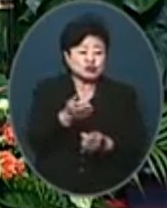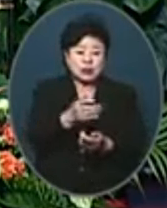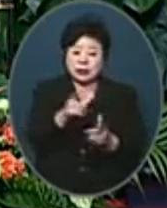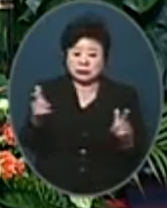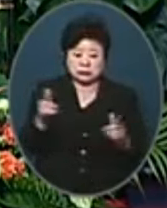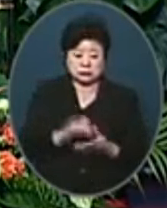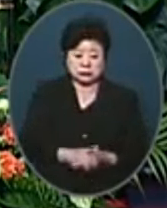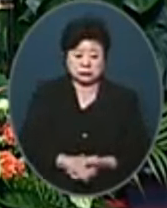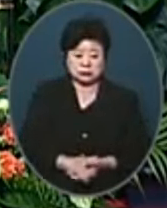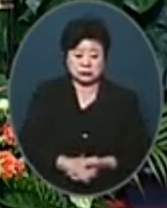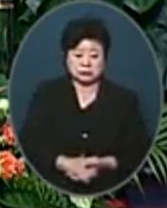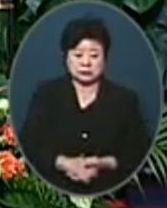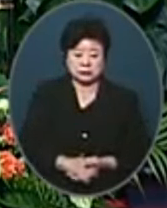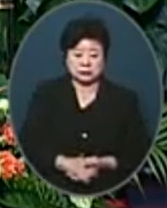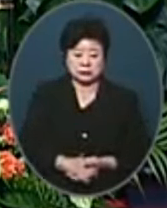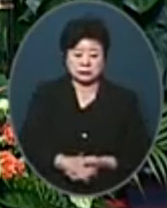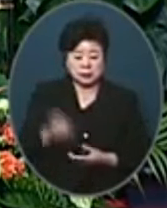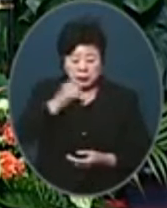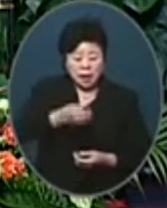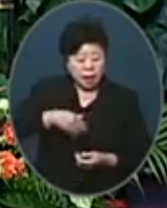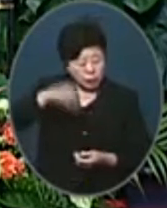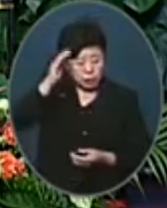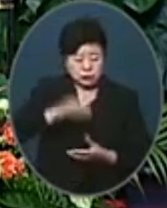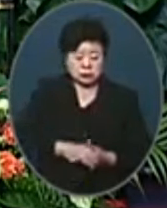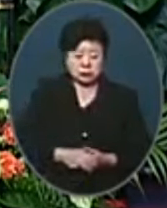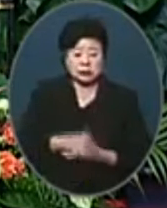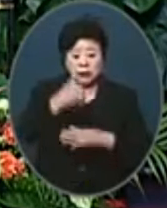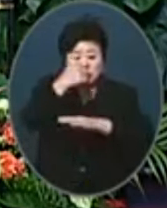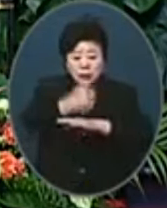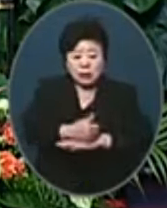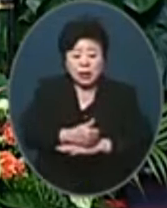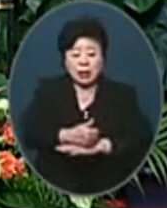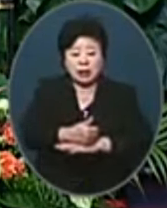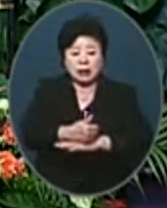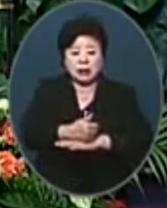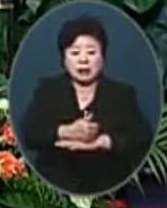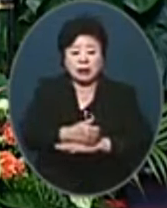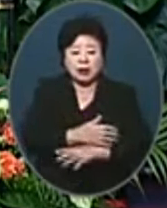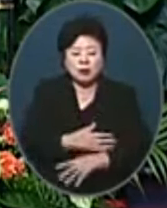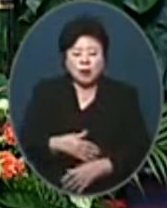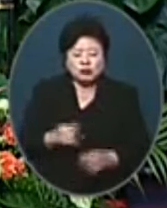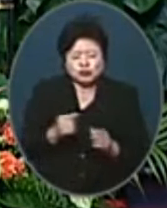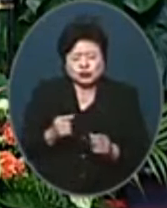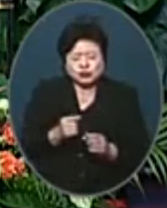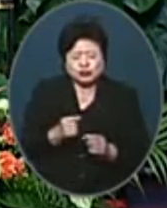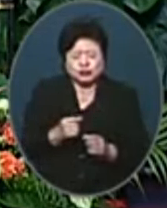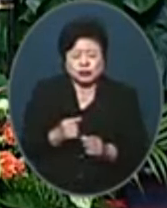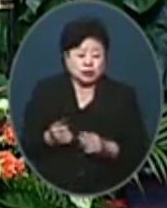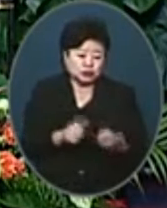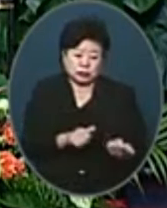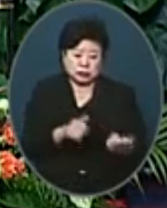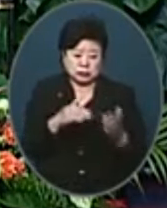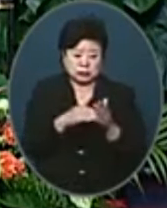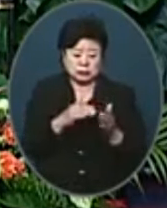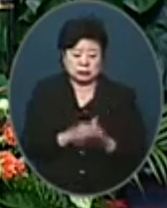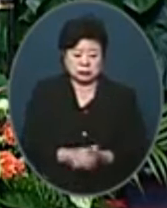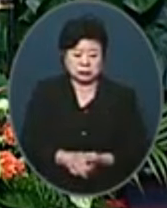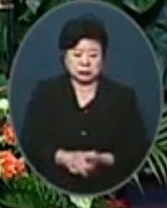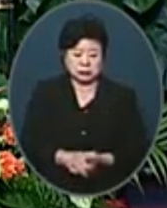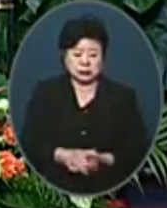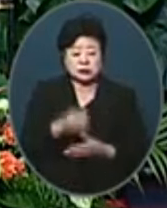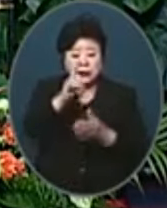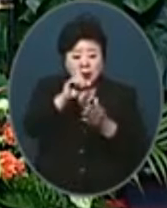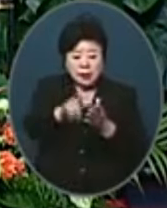않고 지나갔습니다. 그 결과 그는 저체온증으로 죽었습니다.